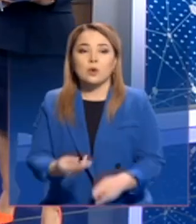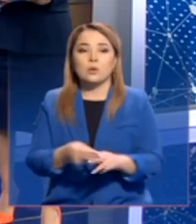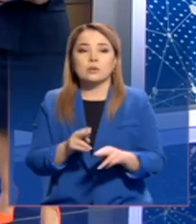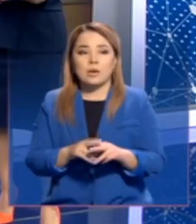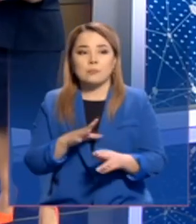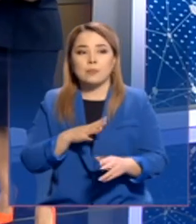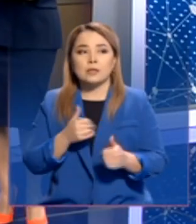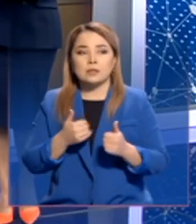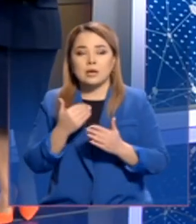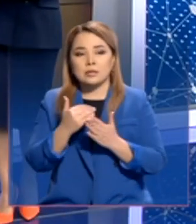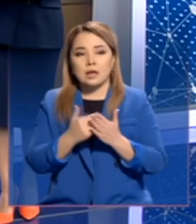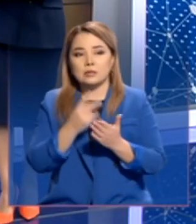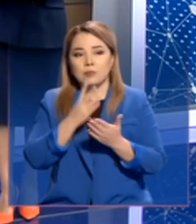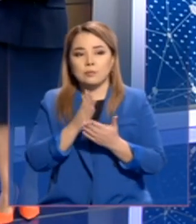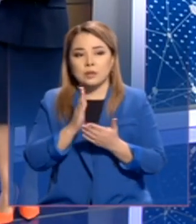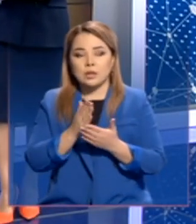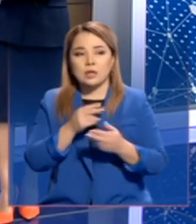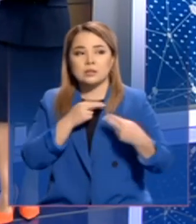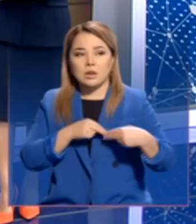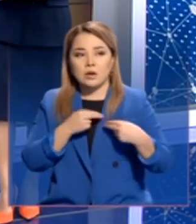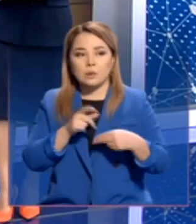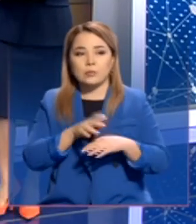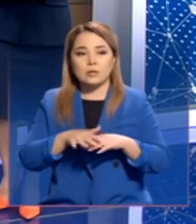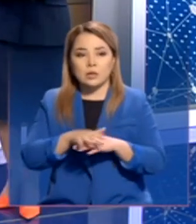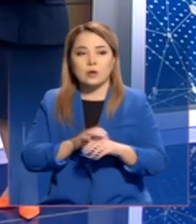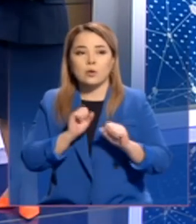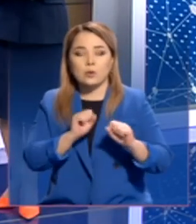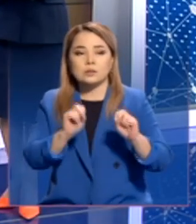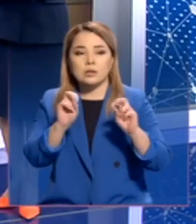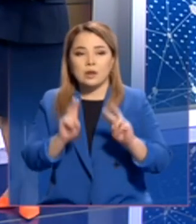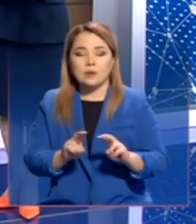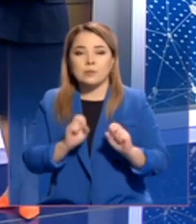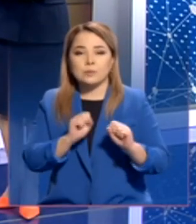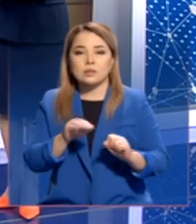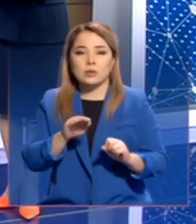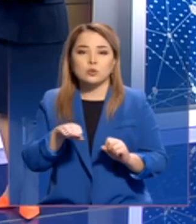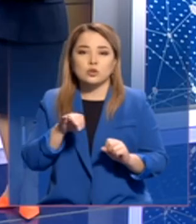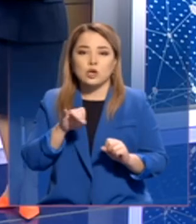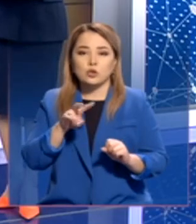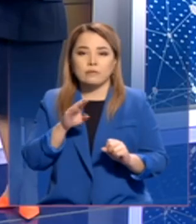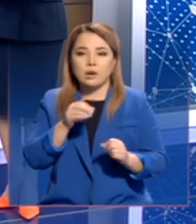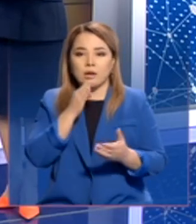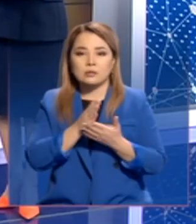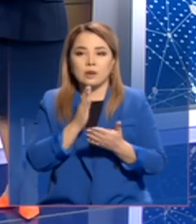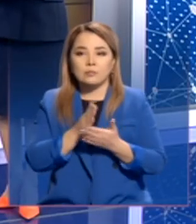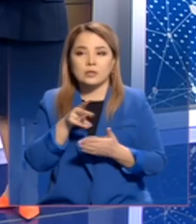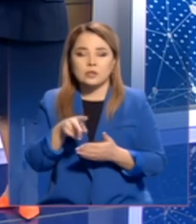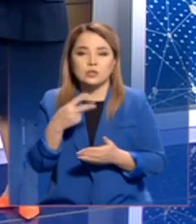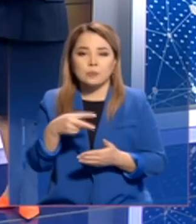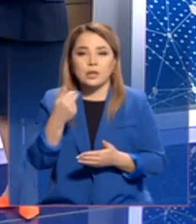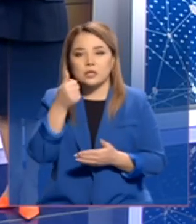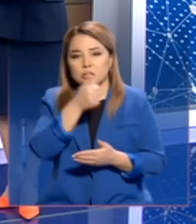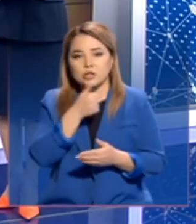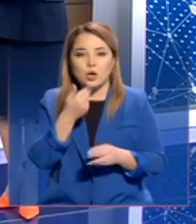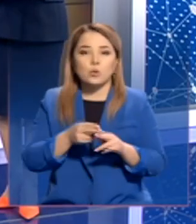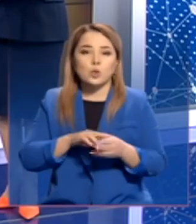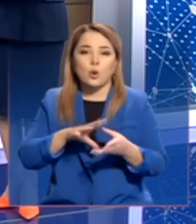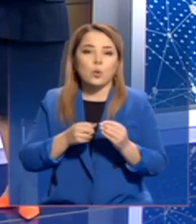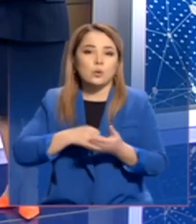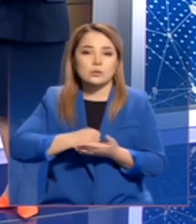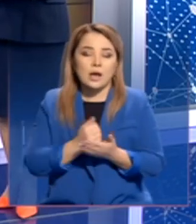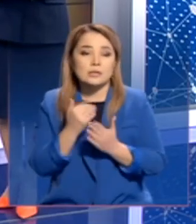Осындай тенденцияның барын жақында Еңбек және халықты әлеуметтік қорғау министрі Тамара Дүйсенова да айтқан еді. 2022 жылдың